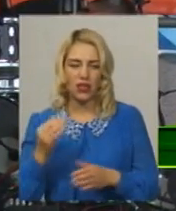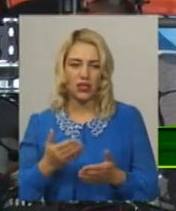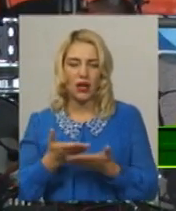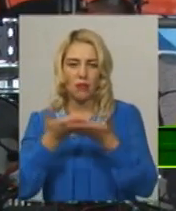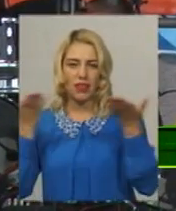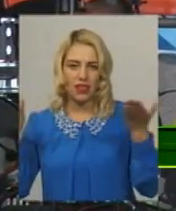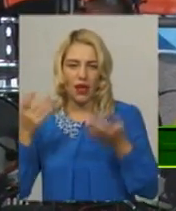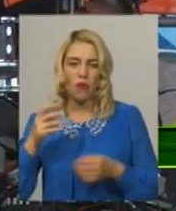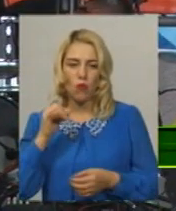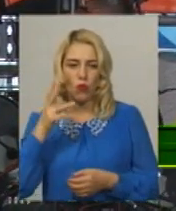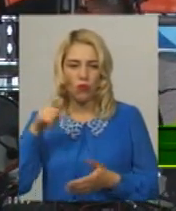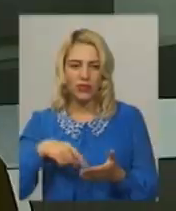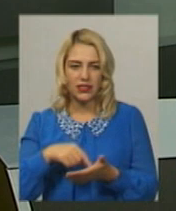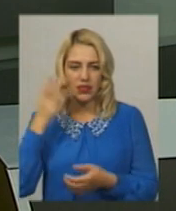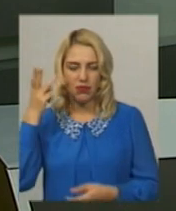у Хмельницькому.